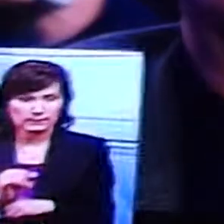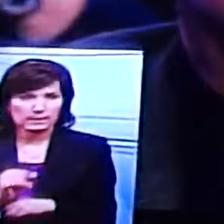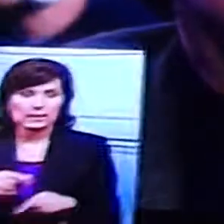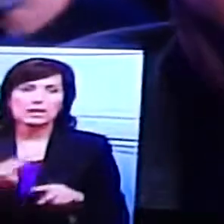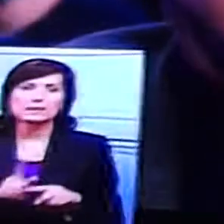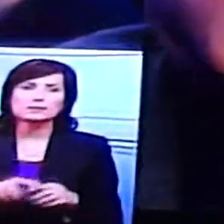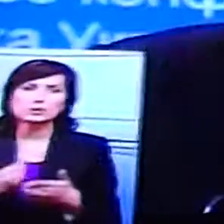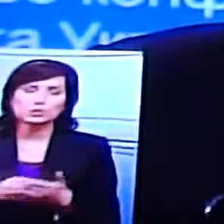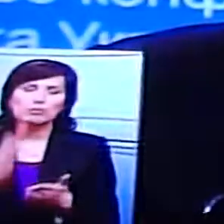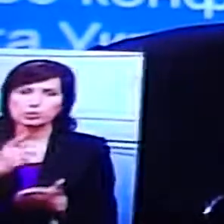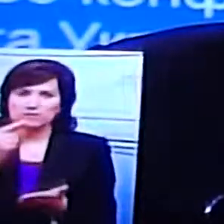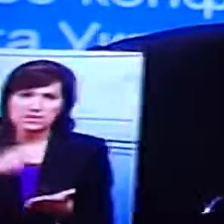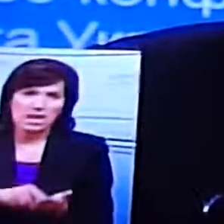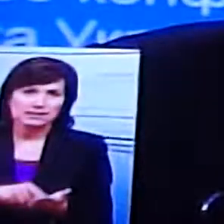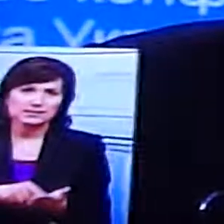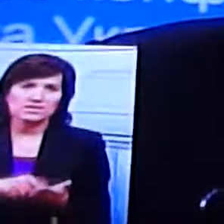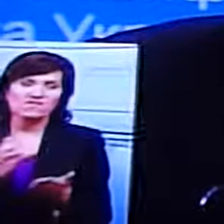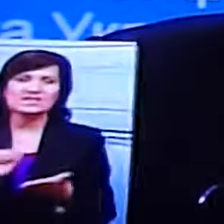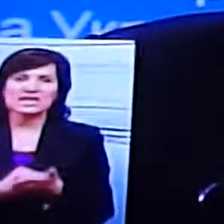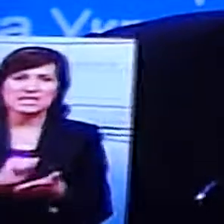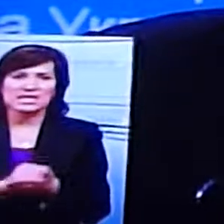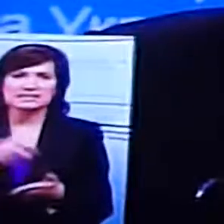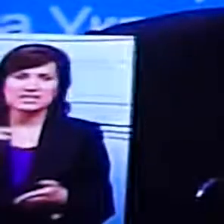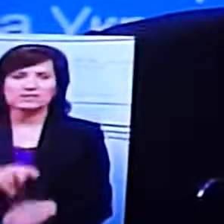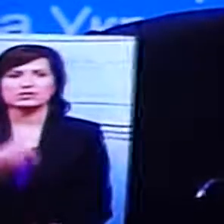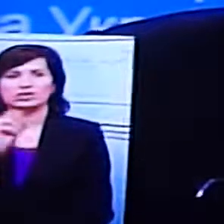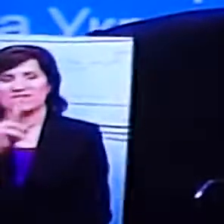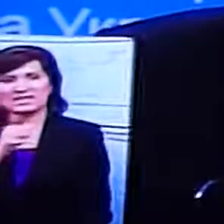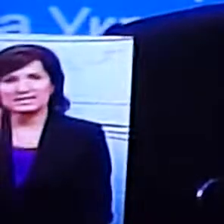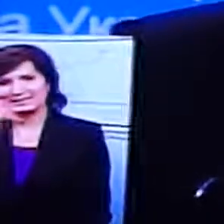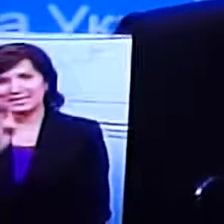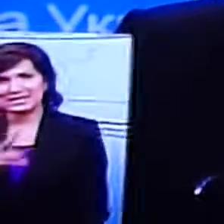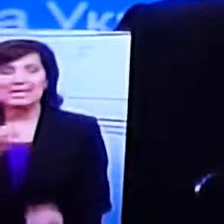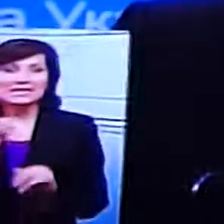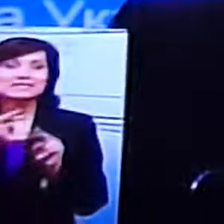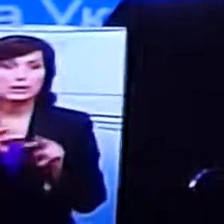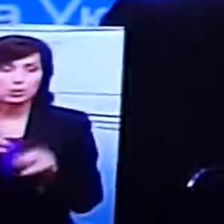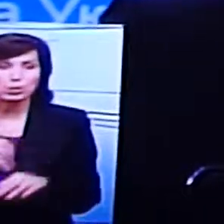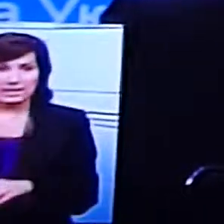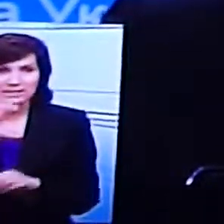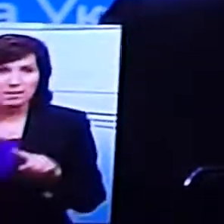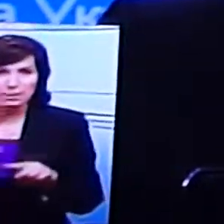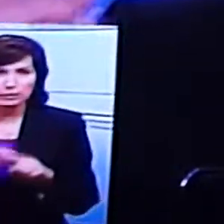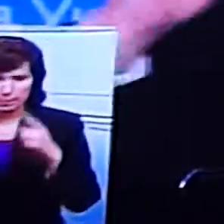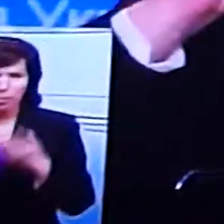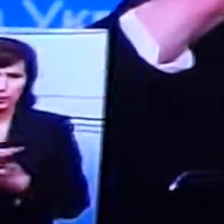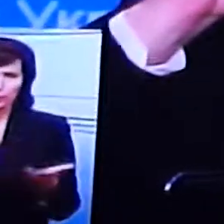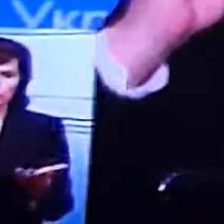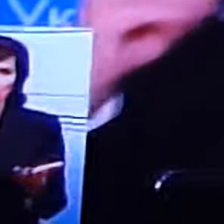Ці суми будуть вказані в декларації за 2012 рік. І слідкуйте, я сказав про це